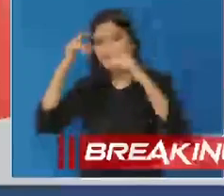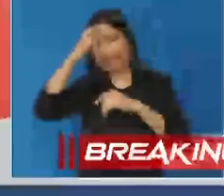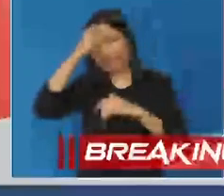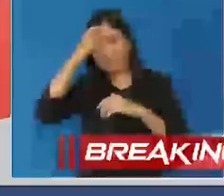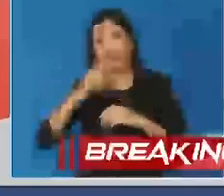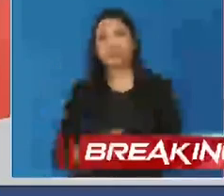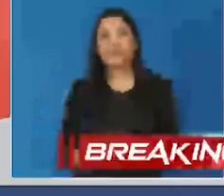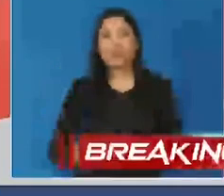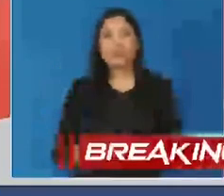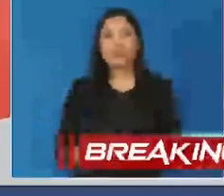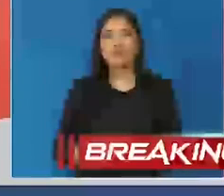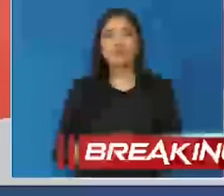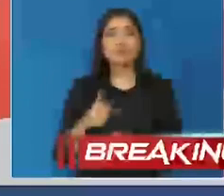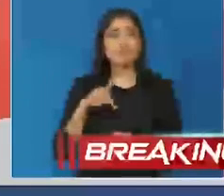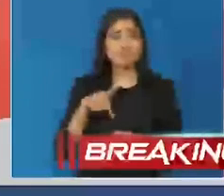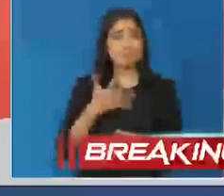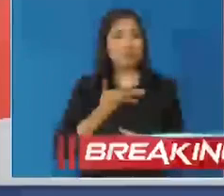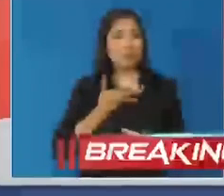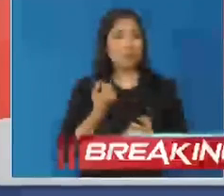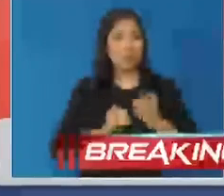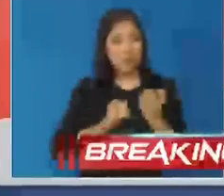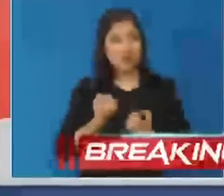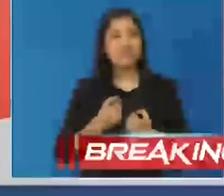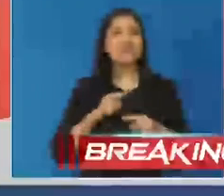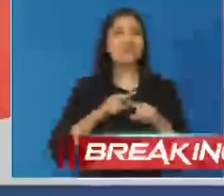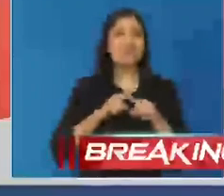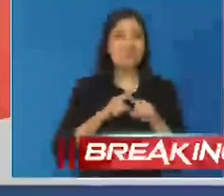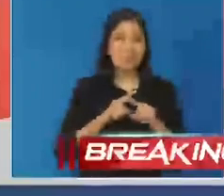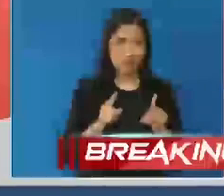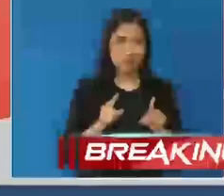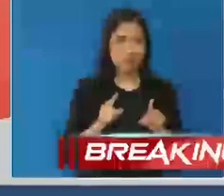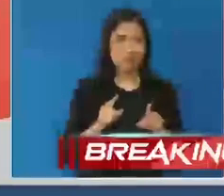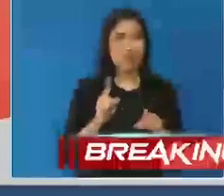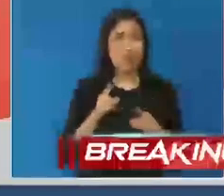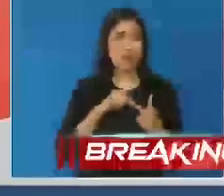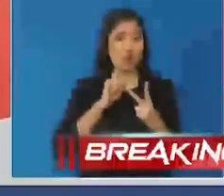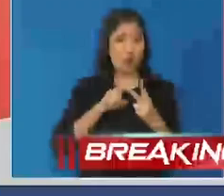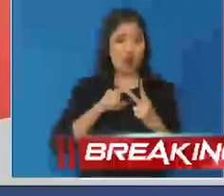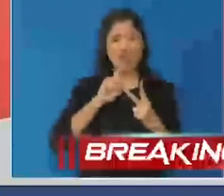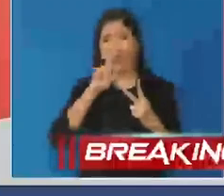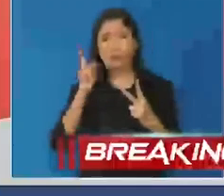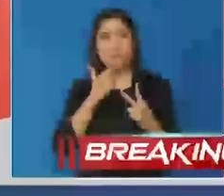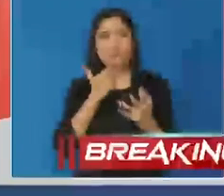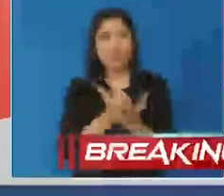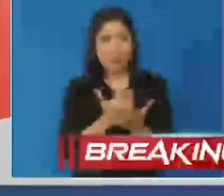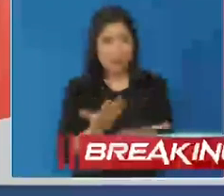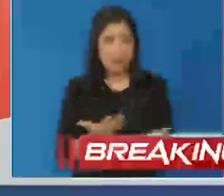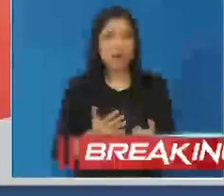ini yang akan kita lakukan namun yang kedua yang lebih penting lagi adalah bahwa